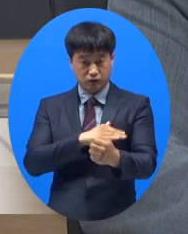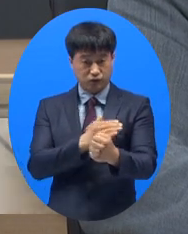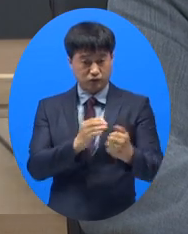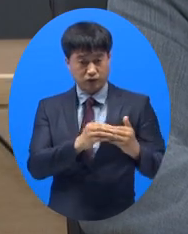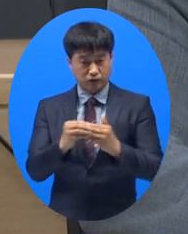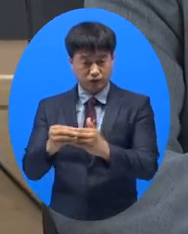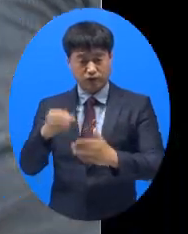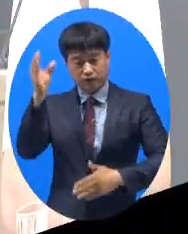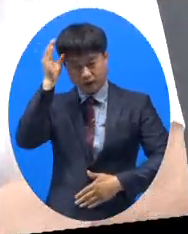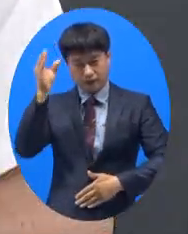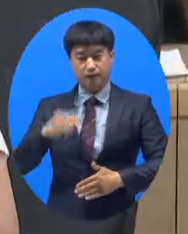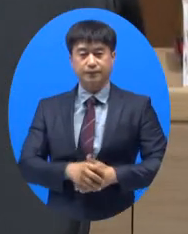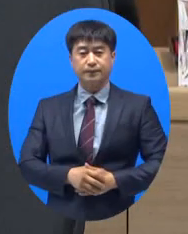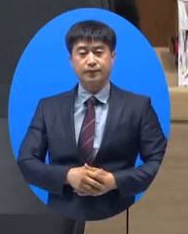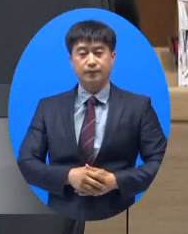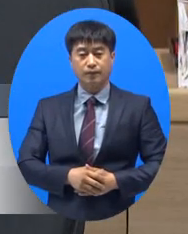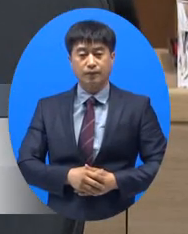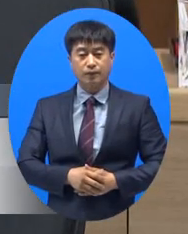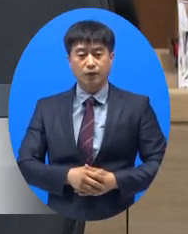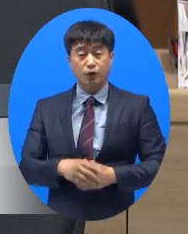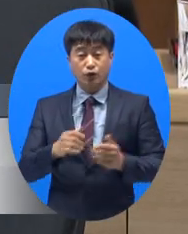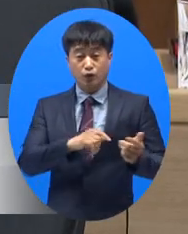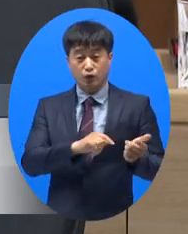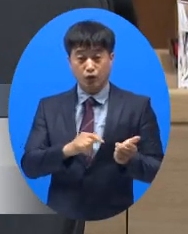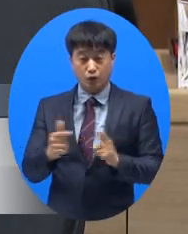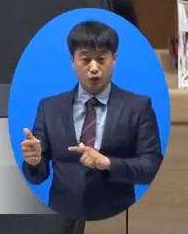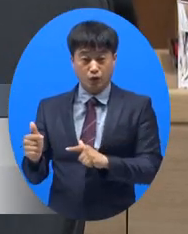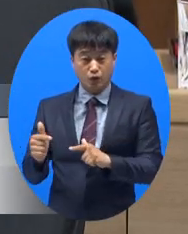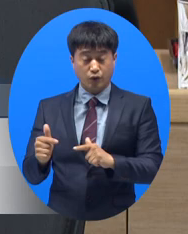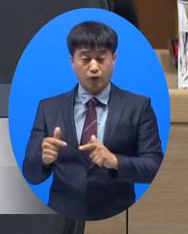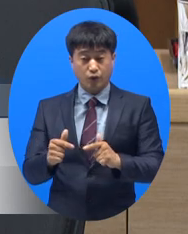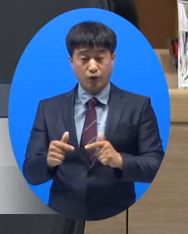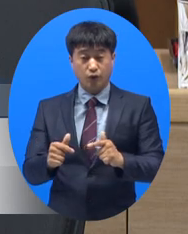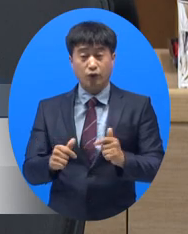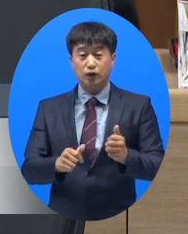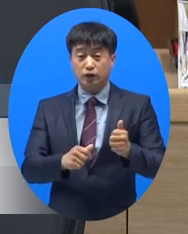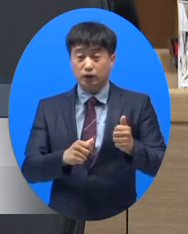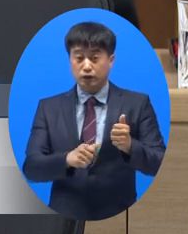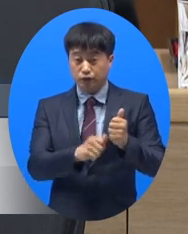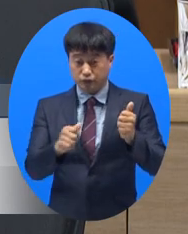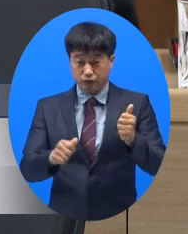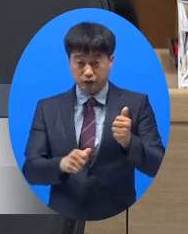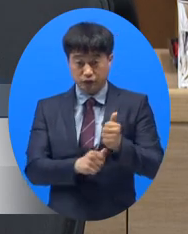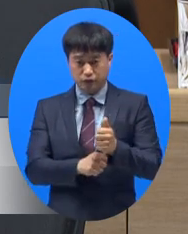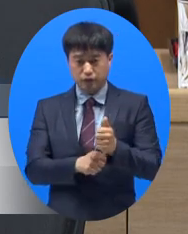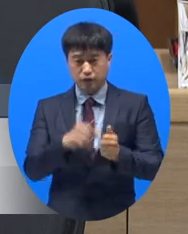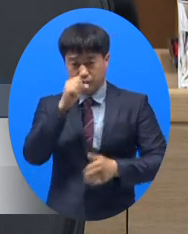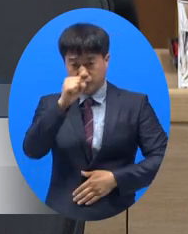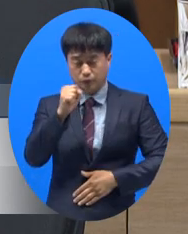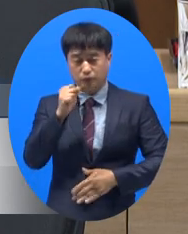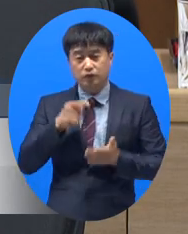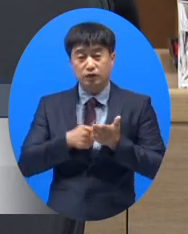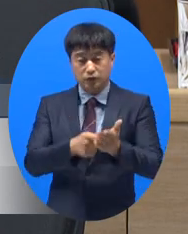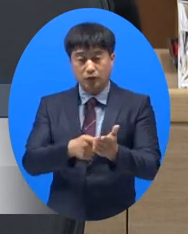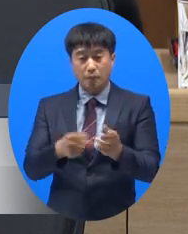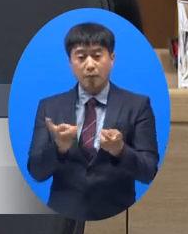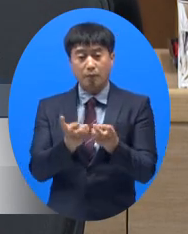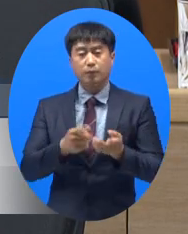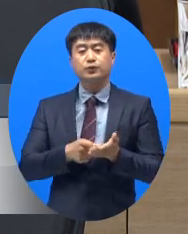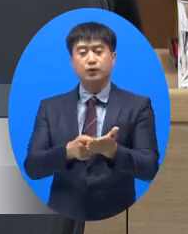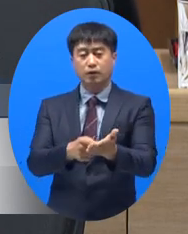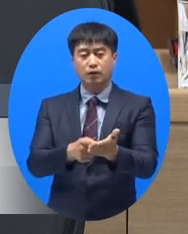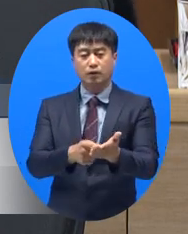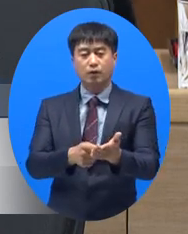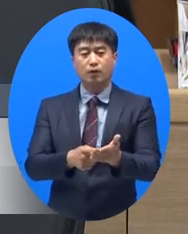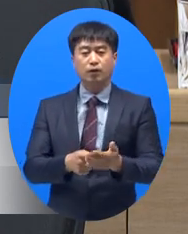끌고 가기를 기대해 봅니다. 여러 위원님들이 좋은 의견이나 방법들을 많이 제안해